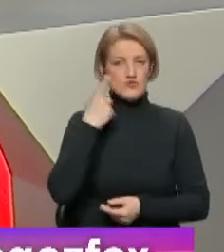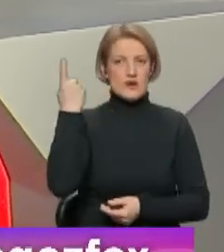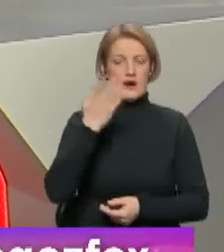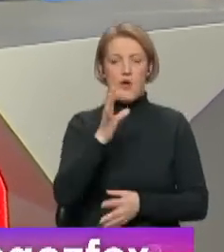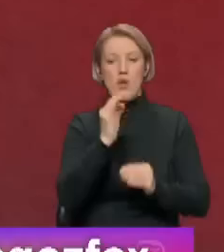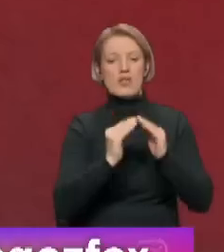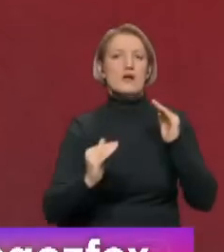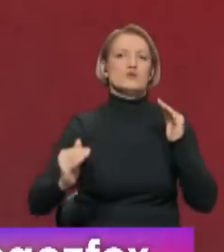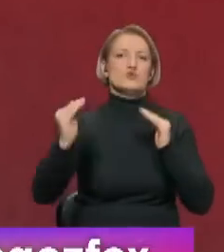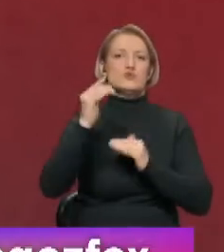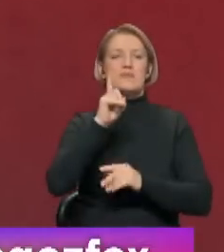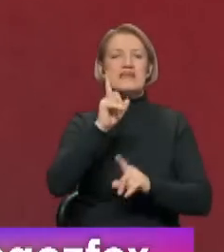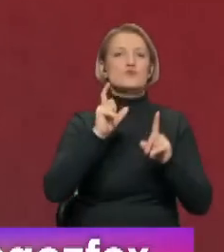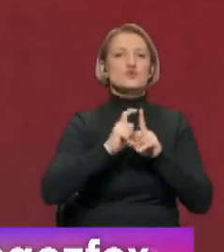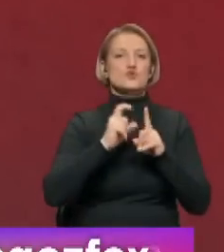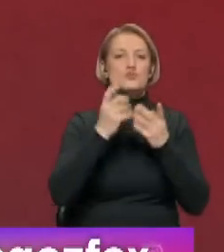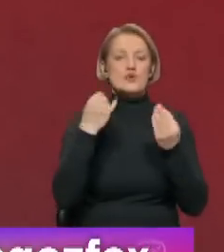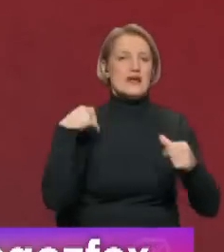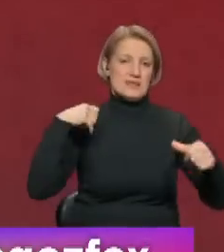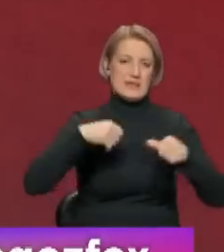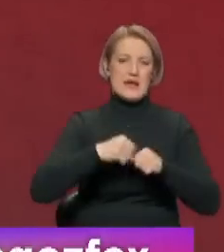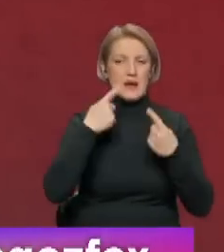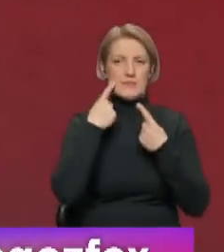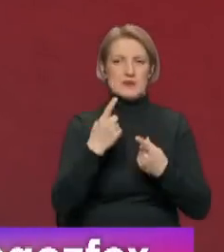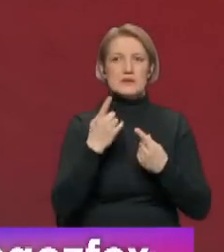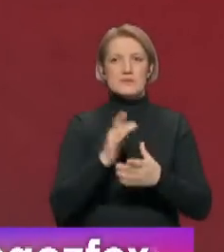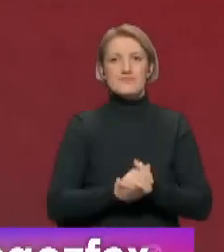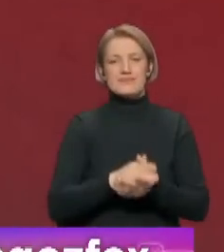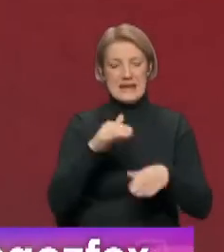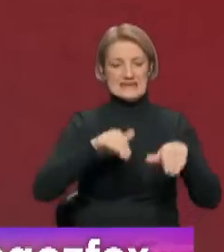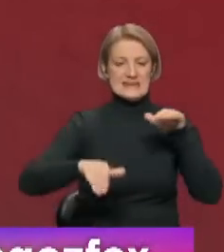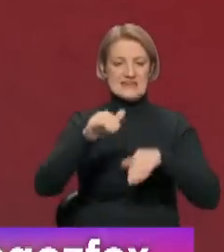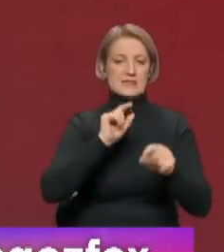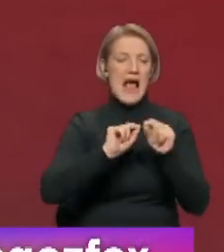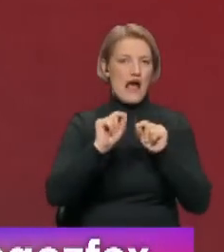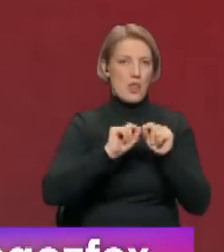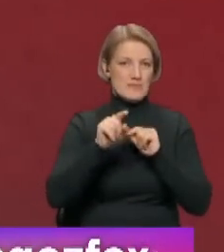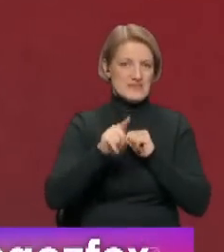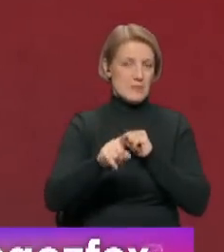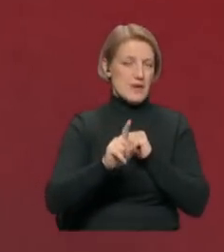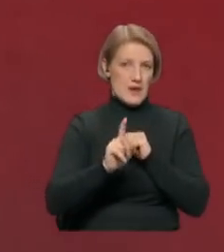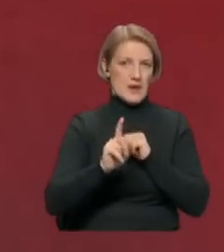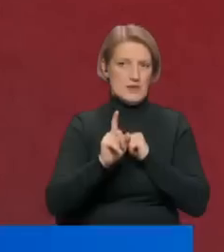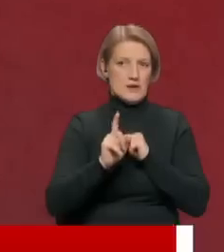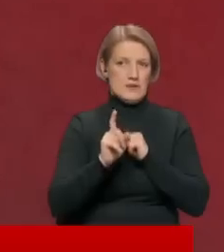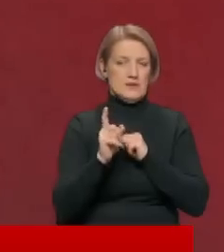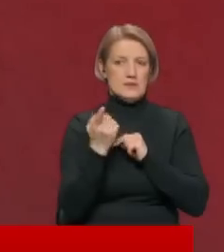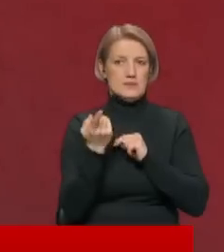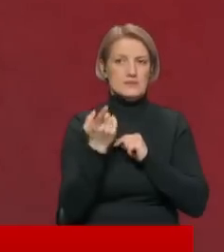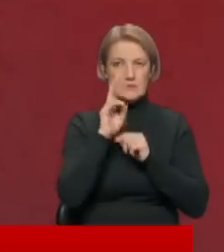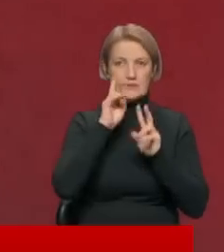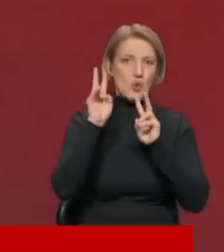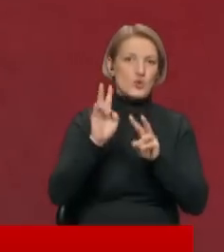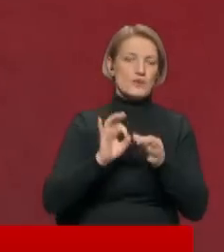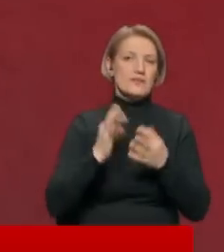olağanüstü bir durum olursa yeniden bakılır bir yandan da böyle seçim ekonomisi mi işletilecek ufukta